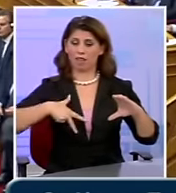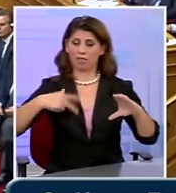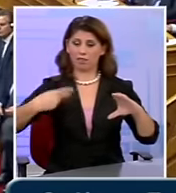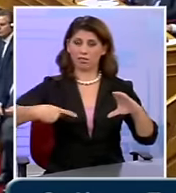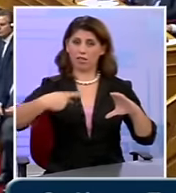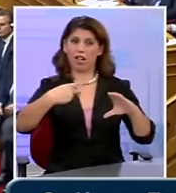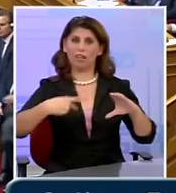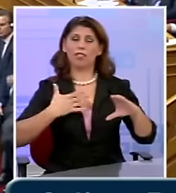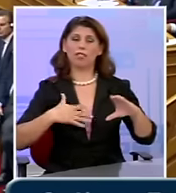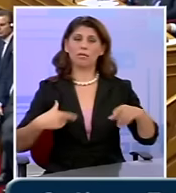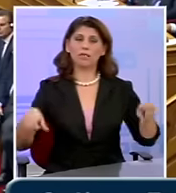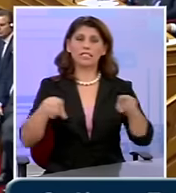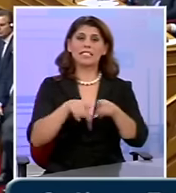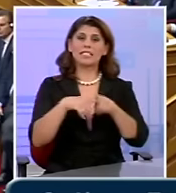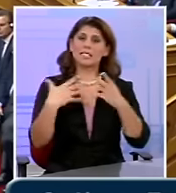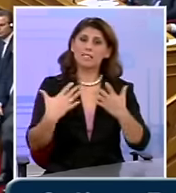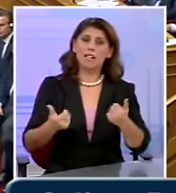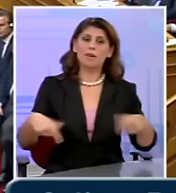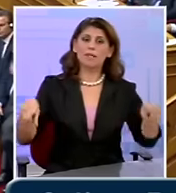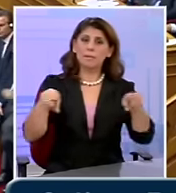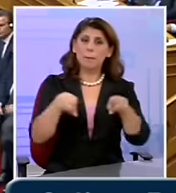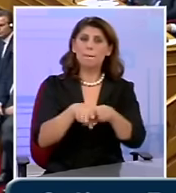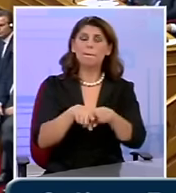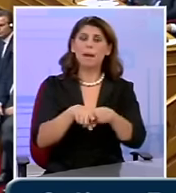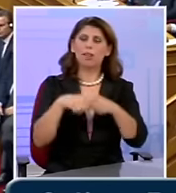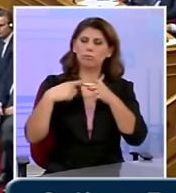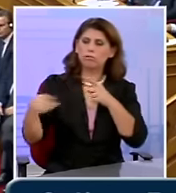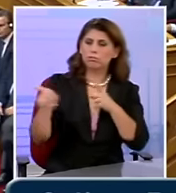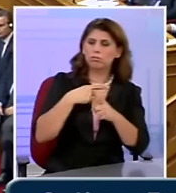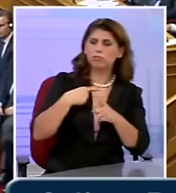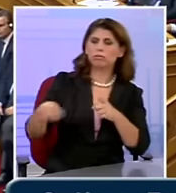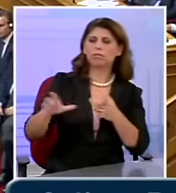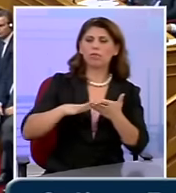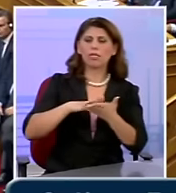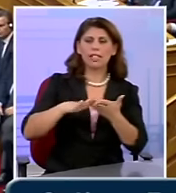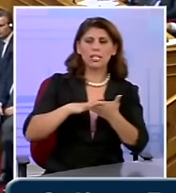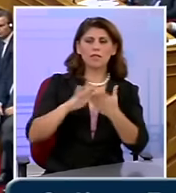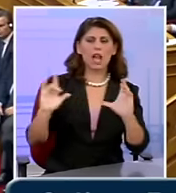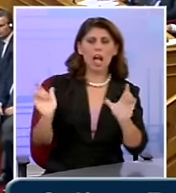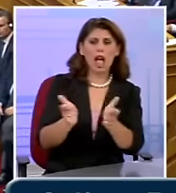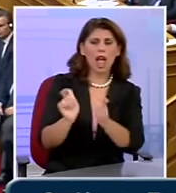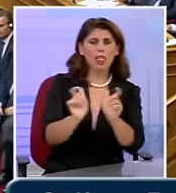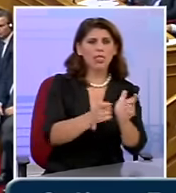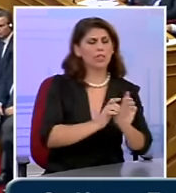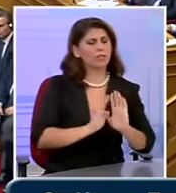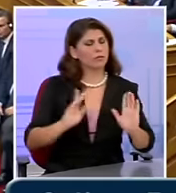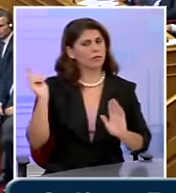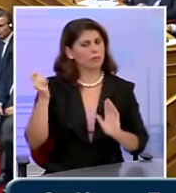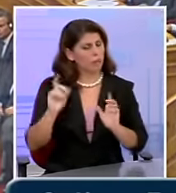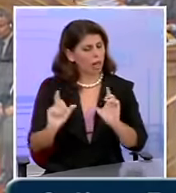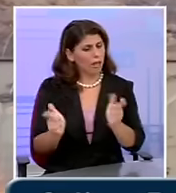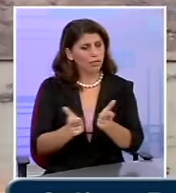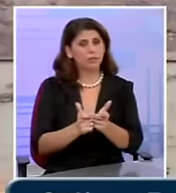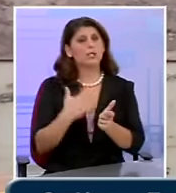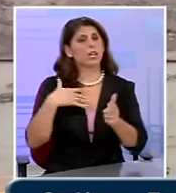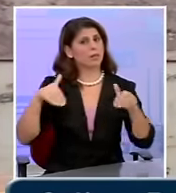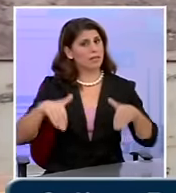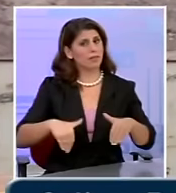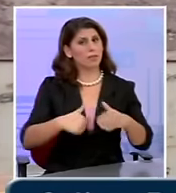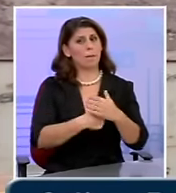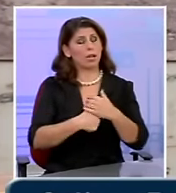συνύπαρξη διαφορετικών θρησκειών, εθνών, να υπάρξει σεβασμός των μειονοτήτων, και